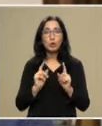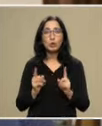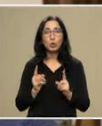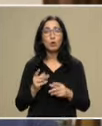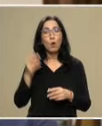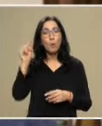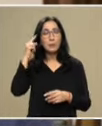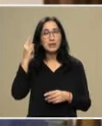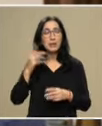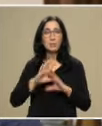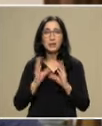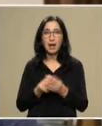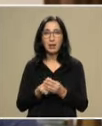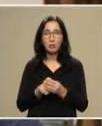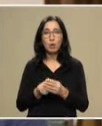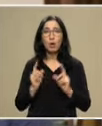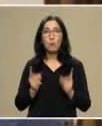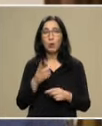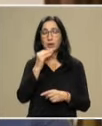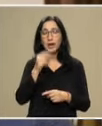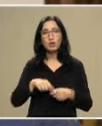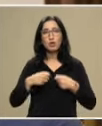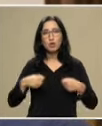мислим заедно. И мога да кажа, че